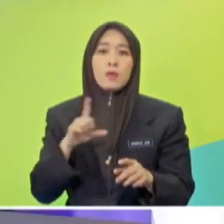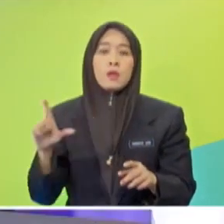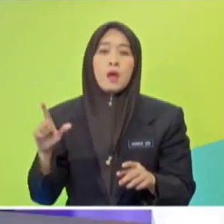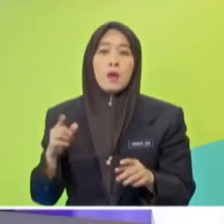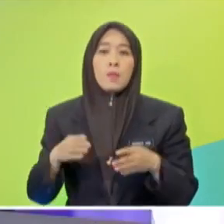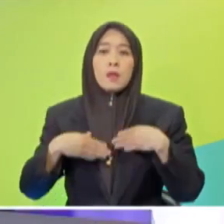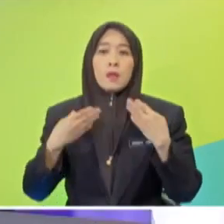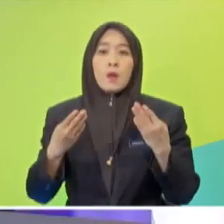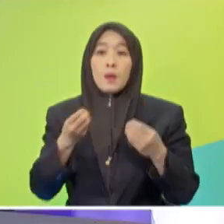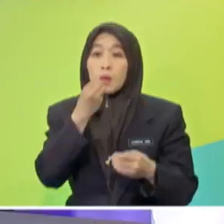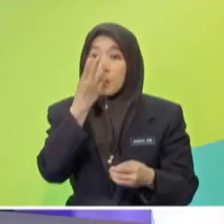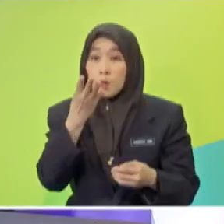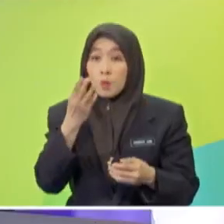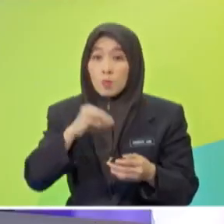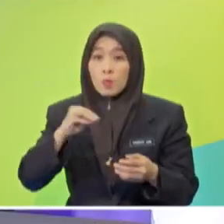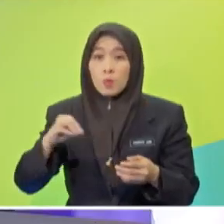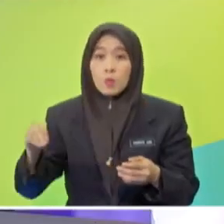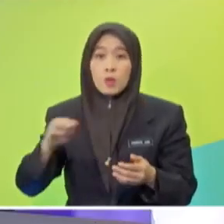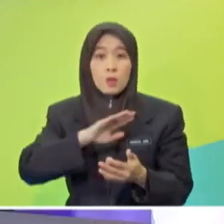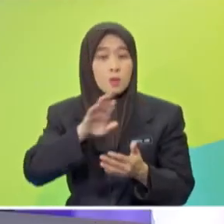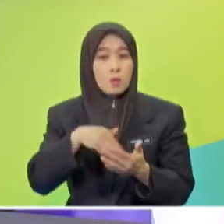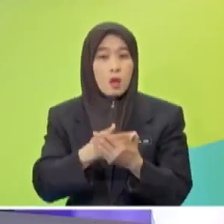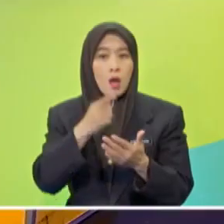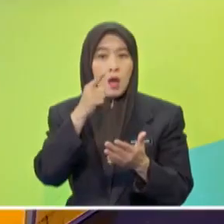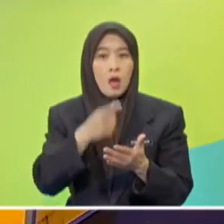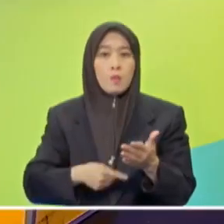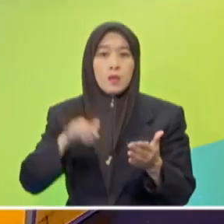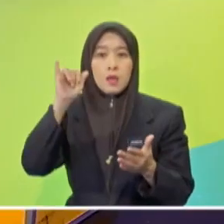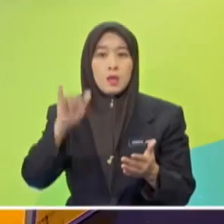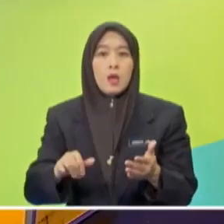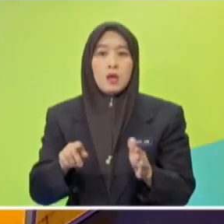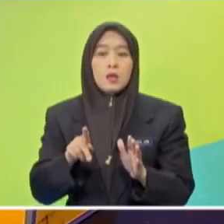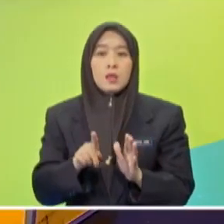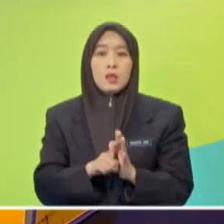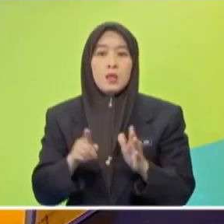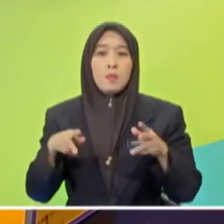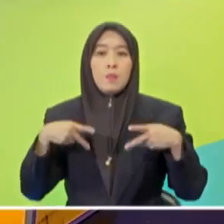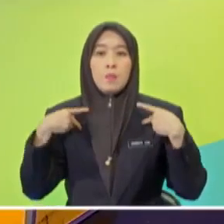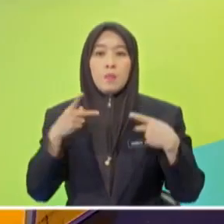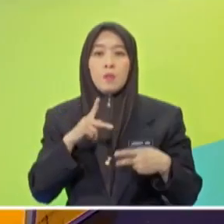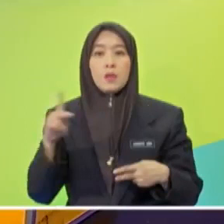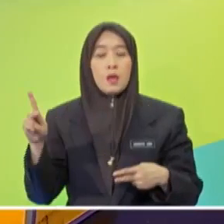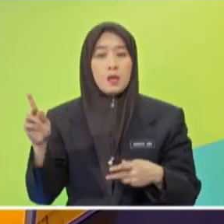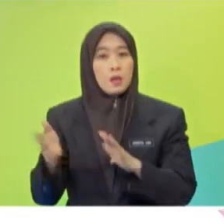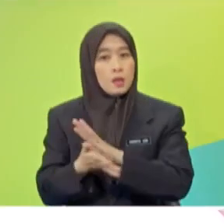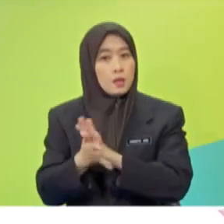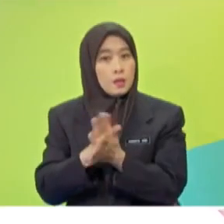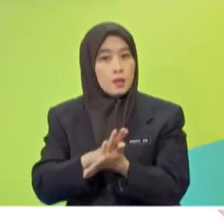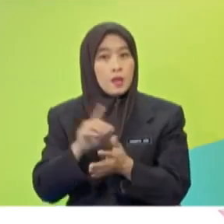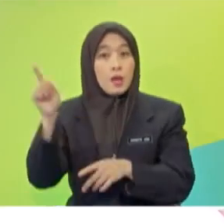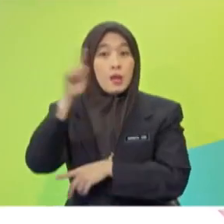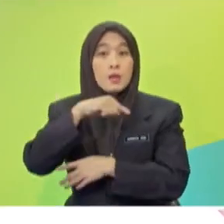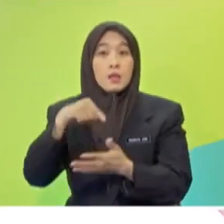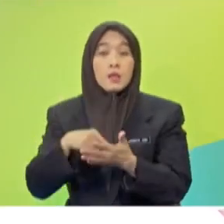murid-murid di luar sana agak bersedih apa yang mereka pelukan jadi hari ini kita nak belajar kita pelukan